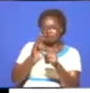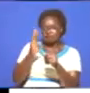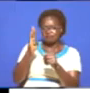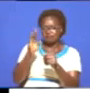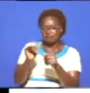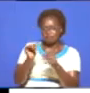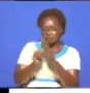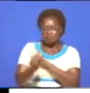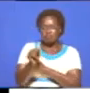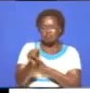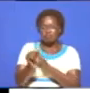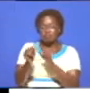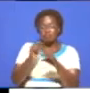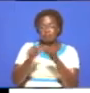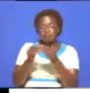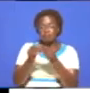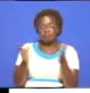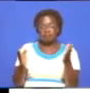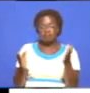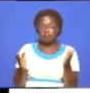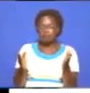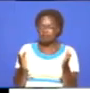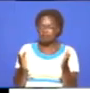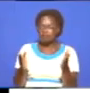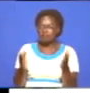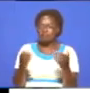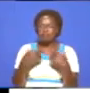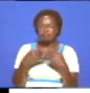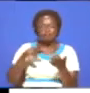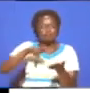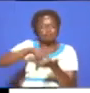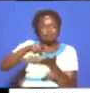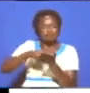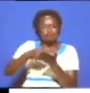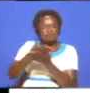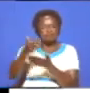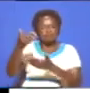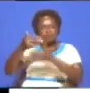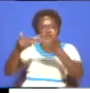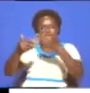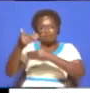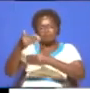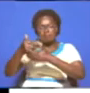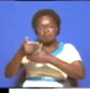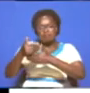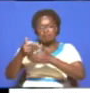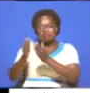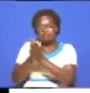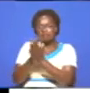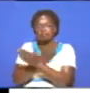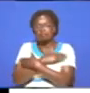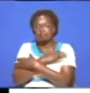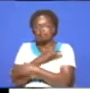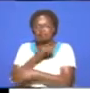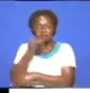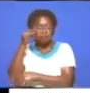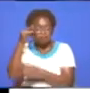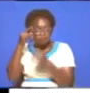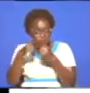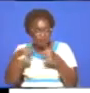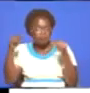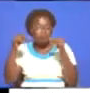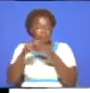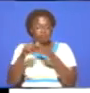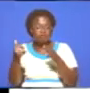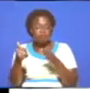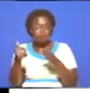hiyo Dongokundu bypass, tuko na mradi tunataka kujenga na wenzetu wa Japan na wengine, mradi